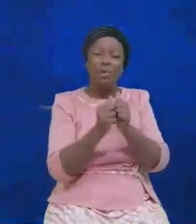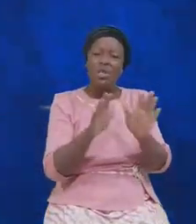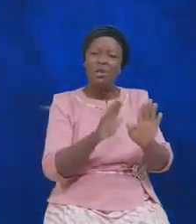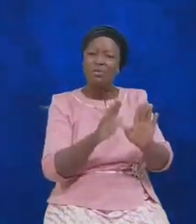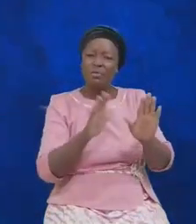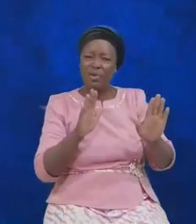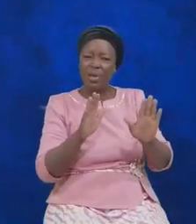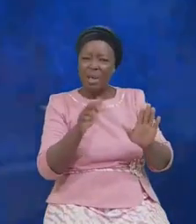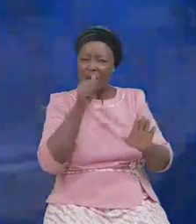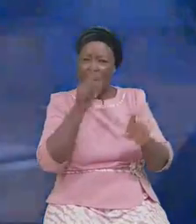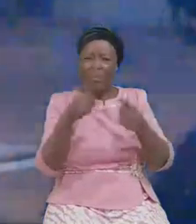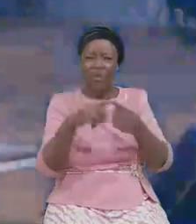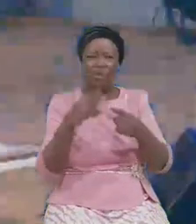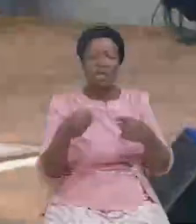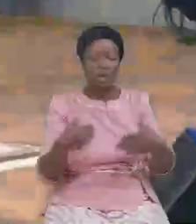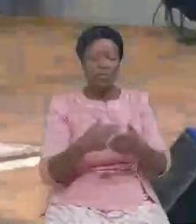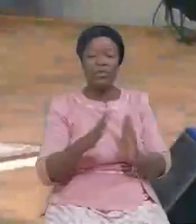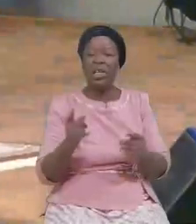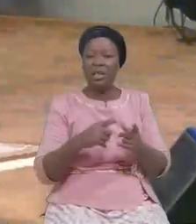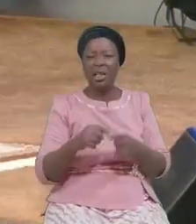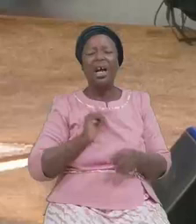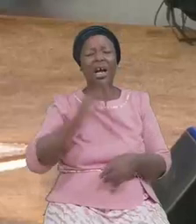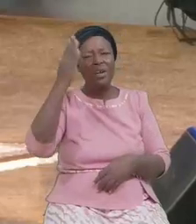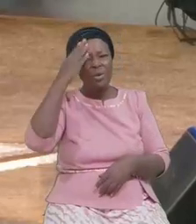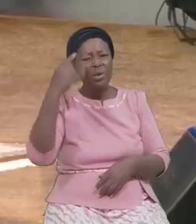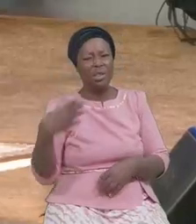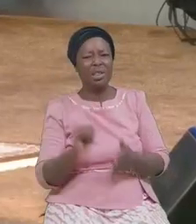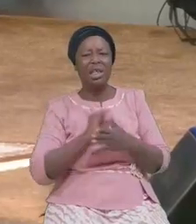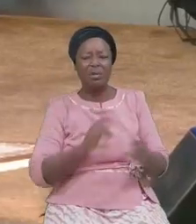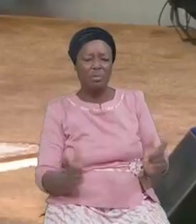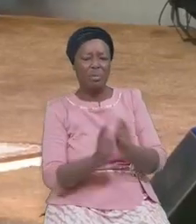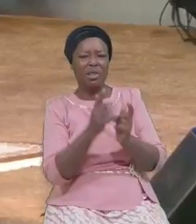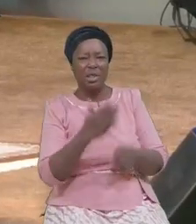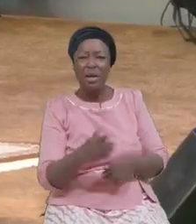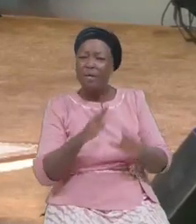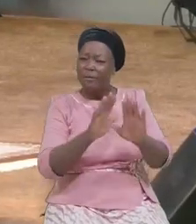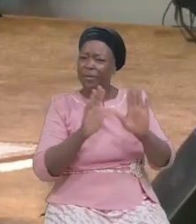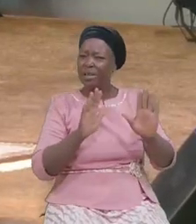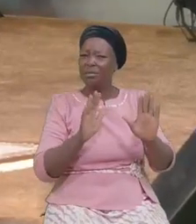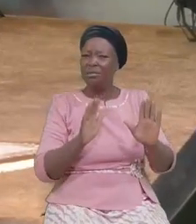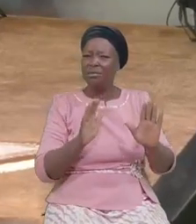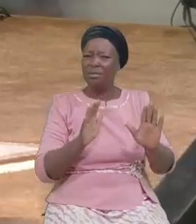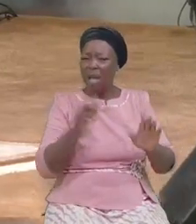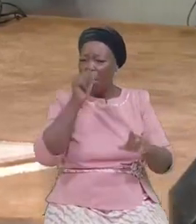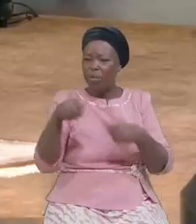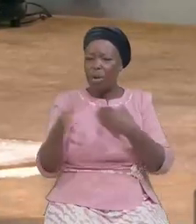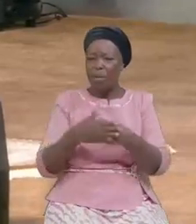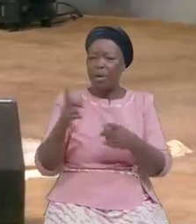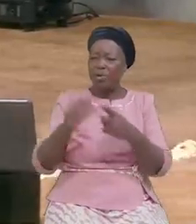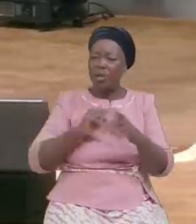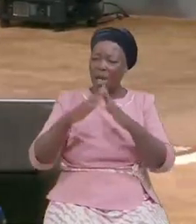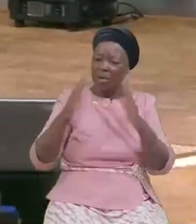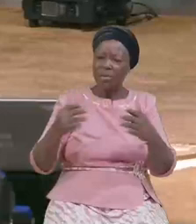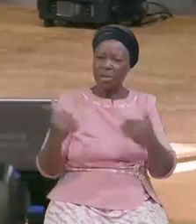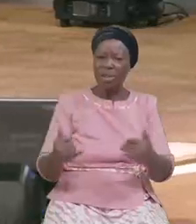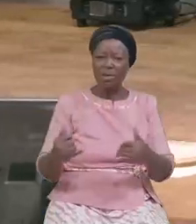Je vais au bureau, je sais ce que je vais rencontrer là-bas au bureau, la peur. Je retourne à la maison. Oh,